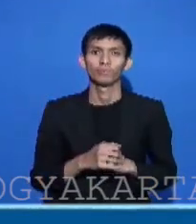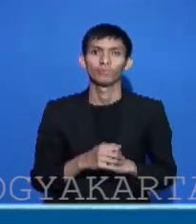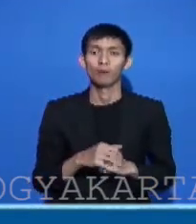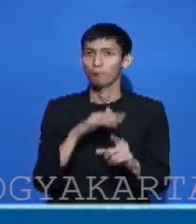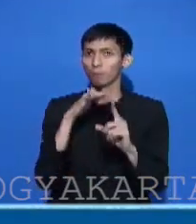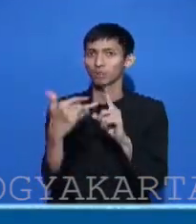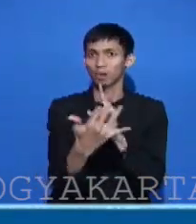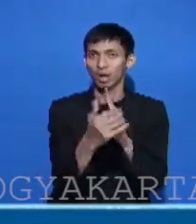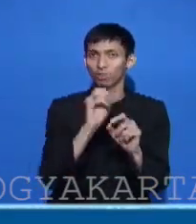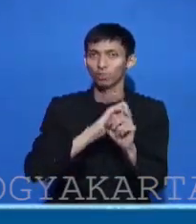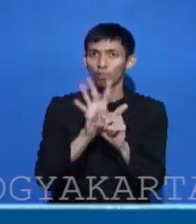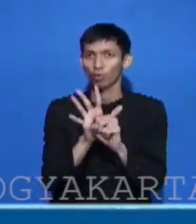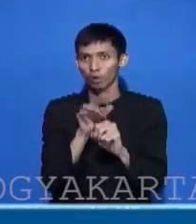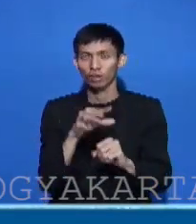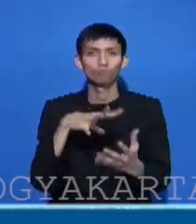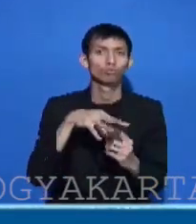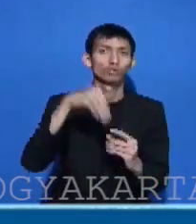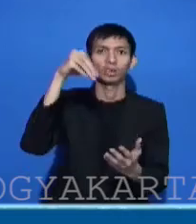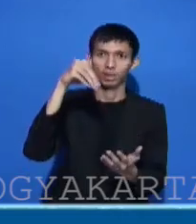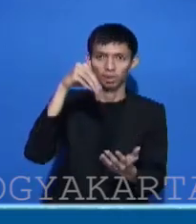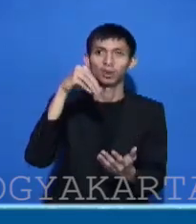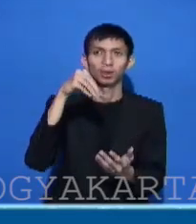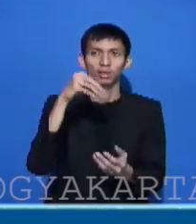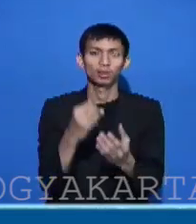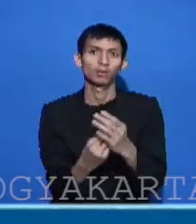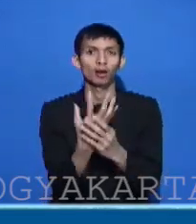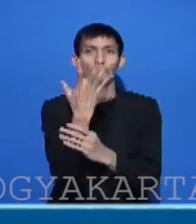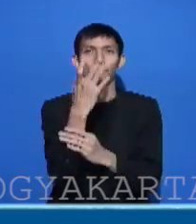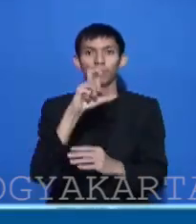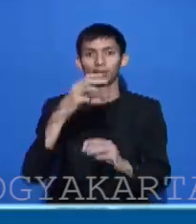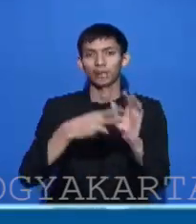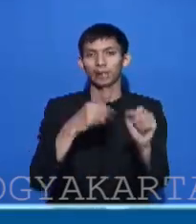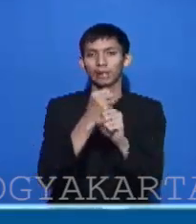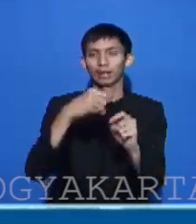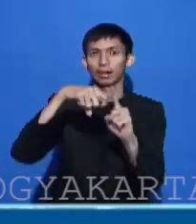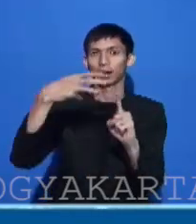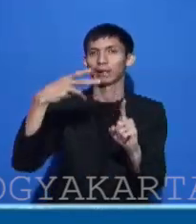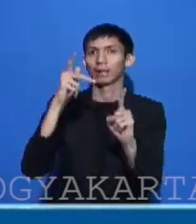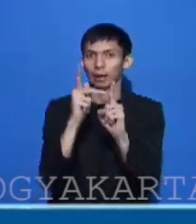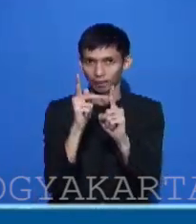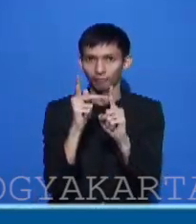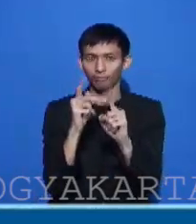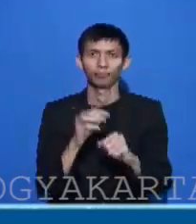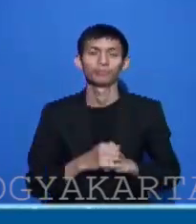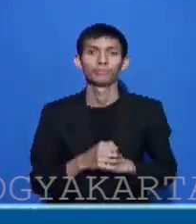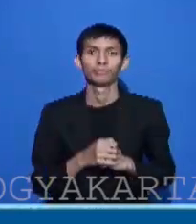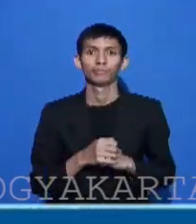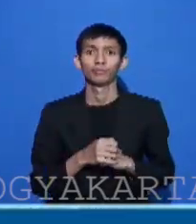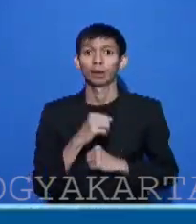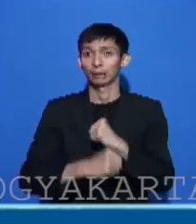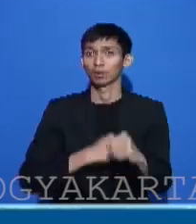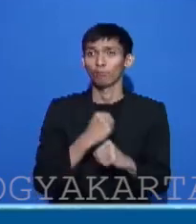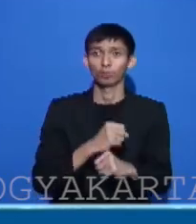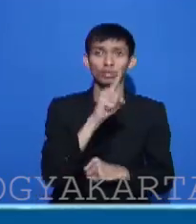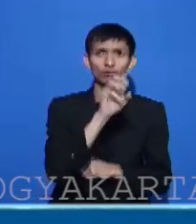tanaman cengkeh. Rikala semanten usaha budidaya cengkeh saged dados cagaing gesang warga masyarakat. Emanipun taun 80-an